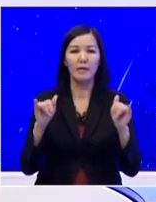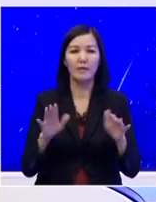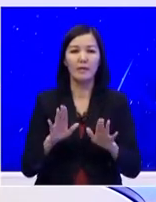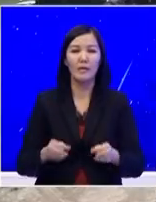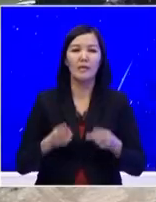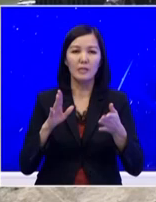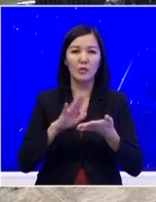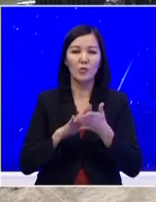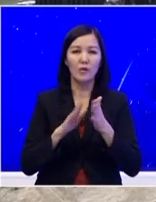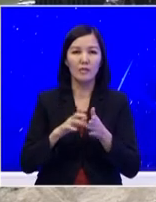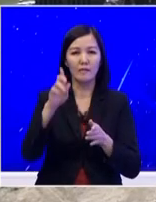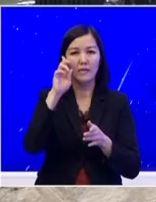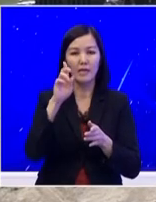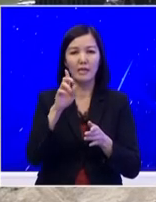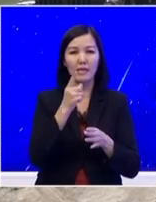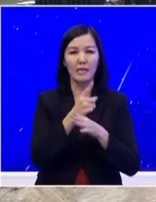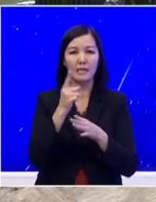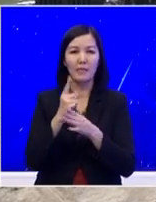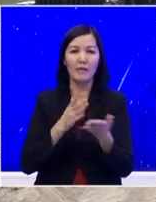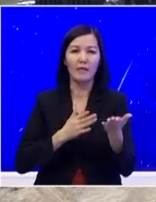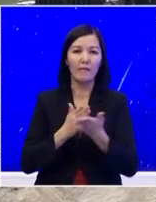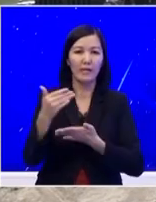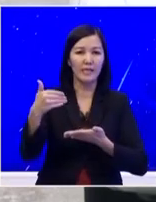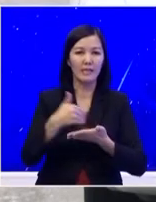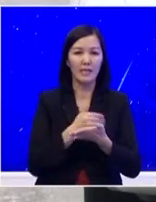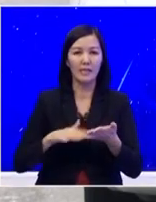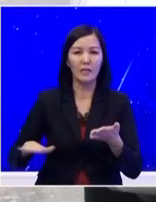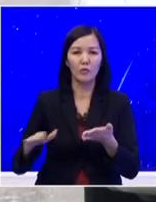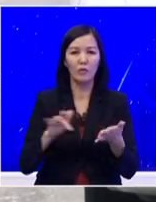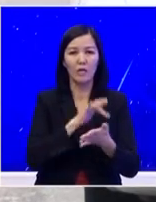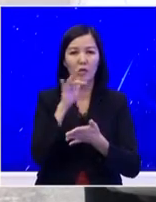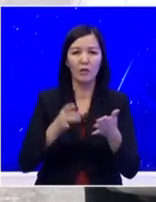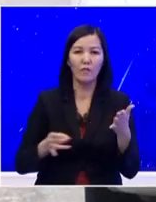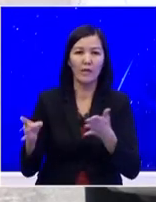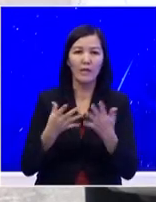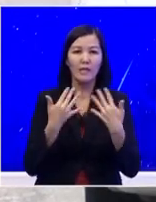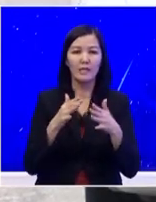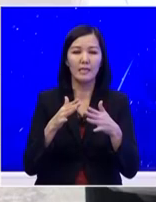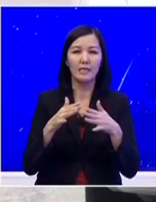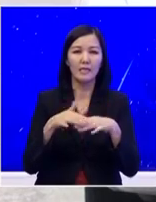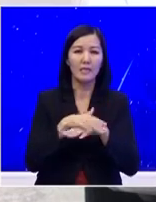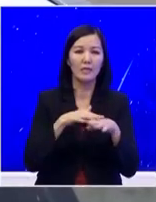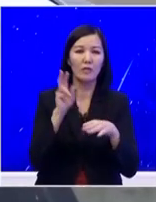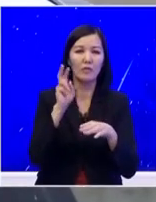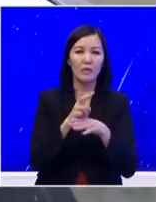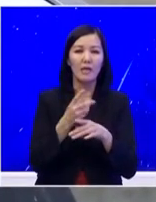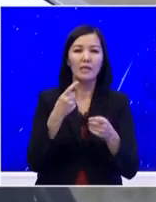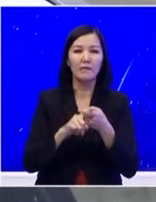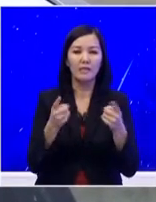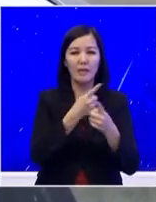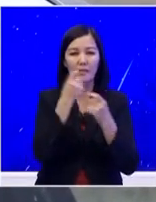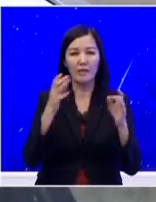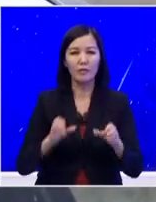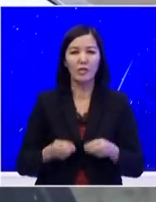ситуации в стране и вводом запрета выезда и въезда на территорию городов, районов и сельских населенных пунктов. В связи